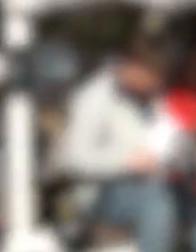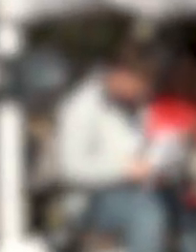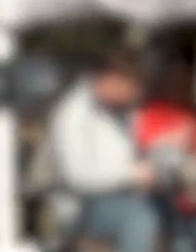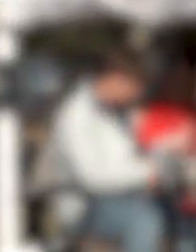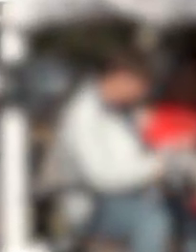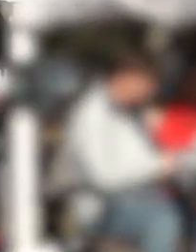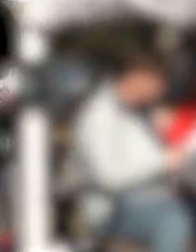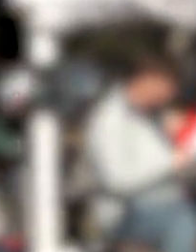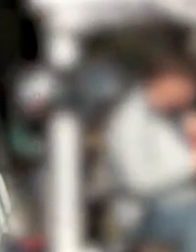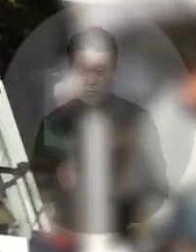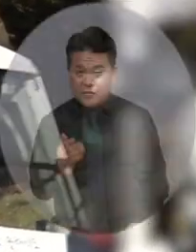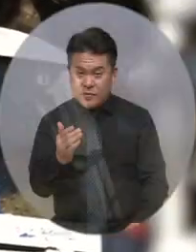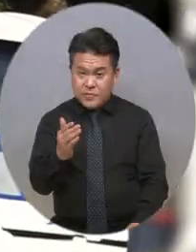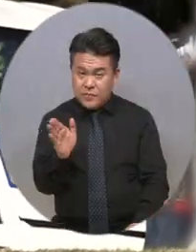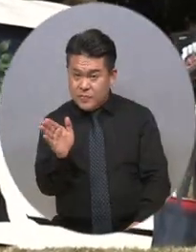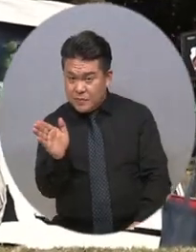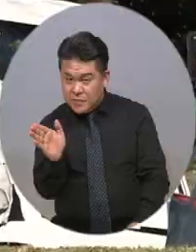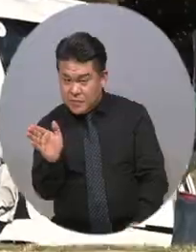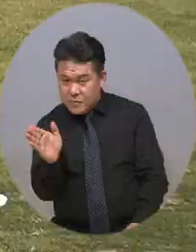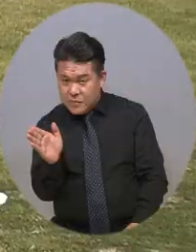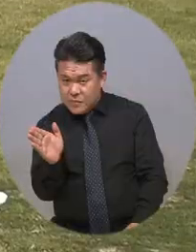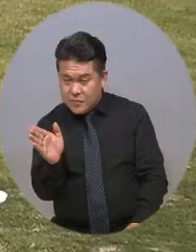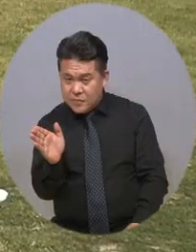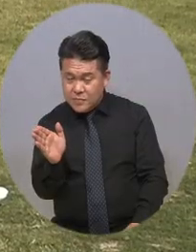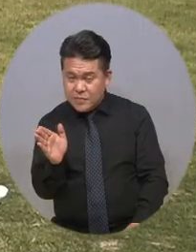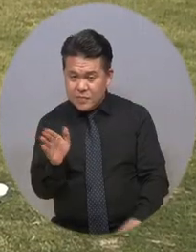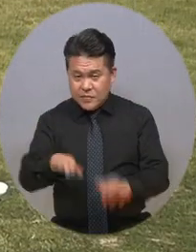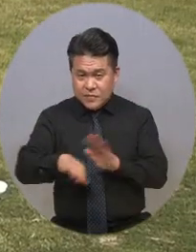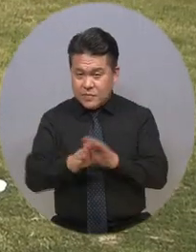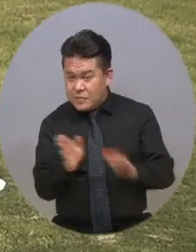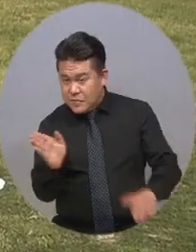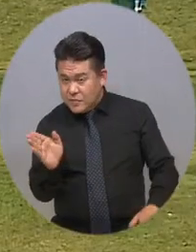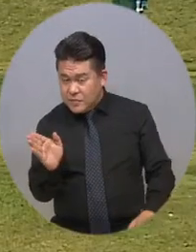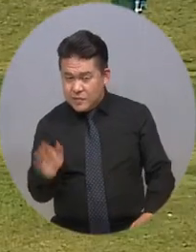아, 살짝 왼 오른쪽.